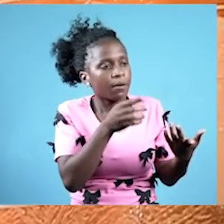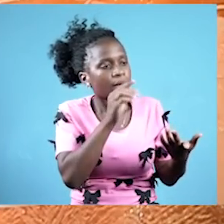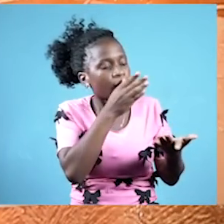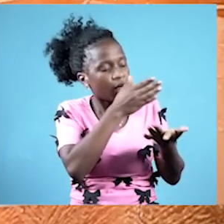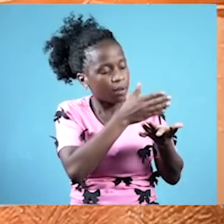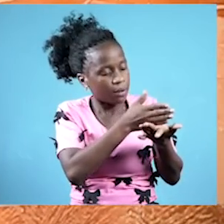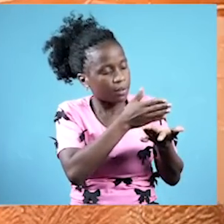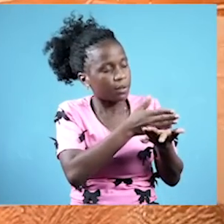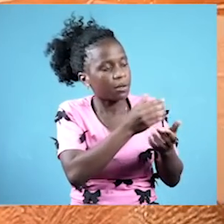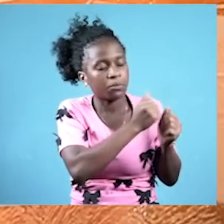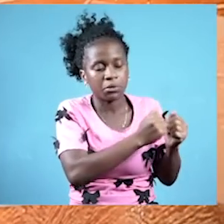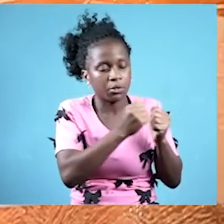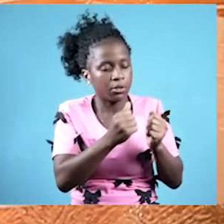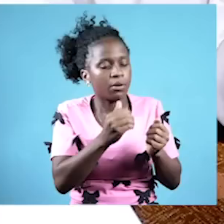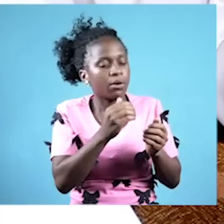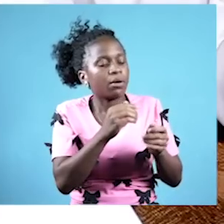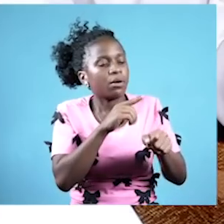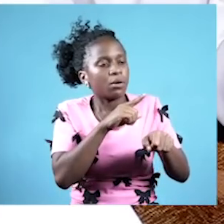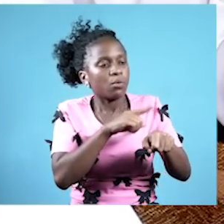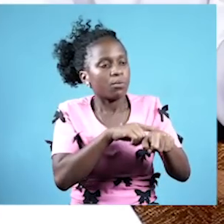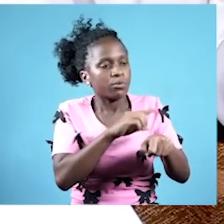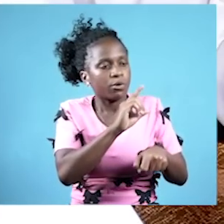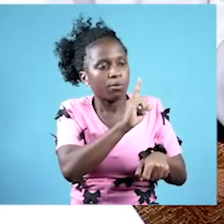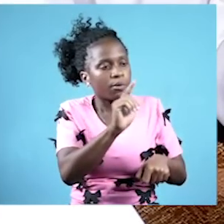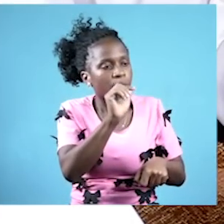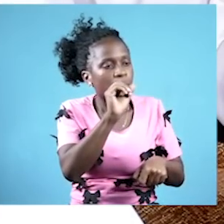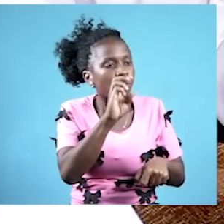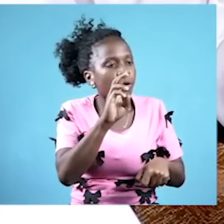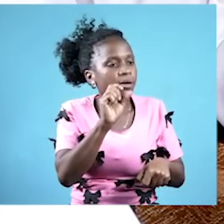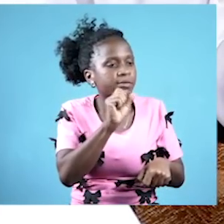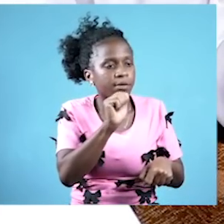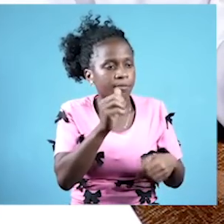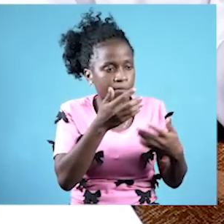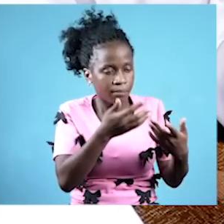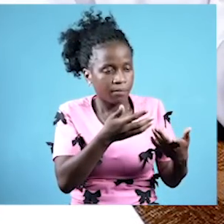kwa Edward Lowasa, ama ni haki gani ulikuwa unasimamia? Ndiyo. Ndiyo.